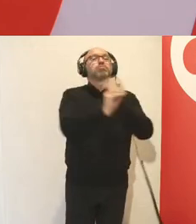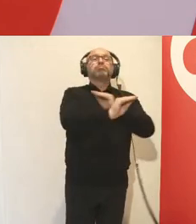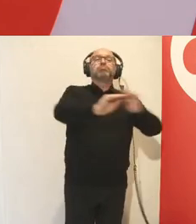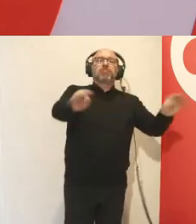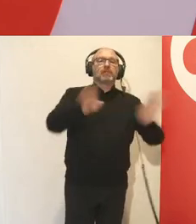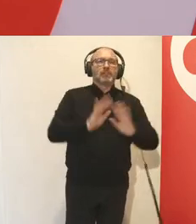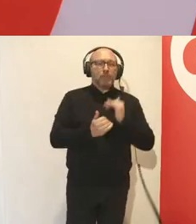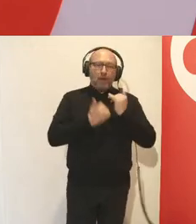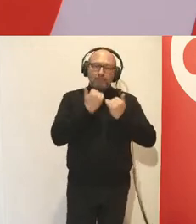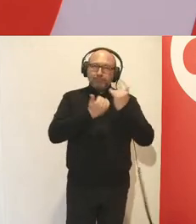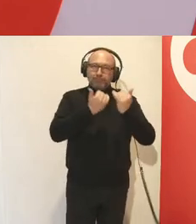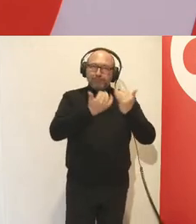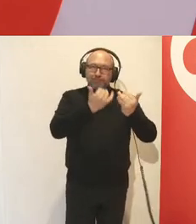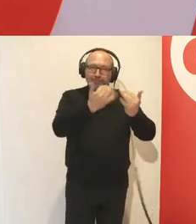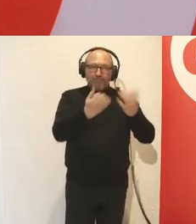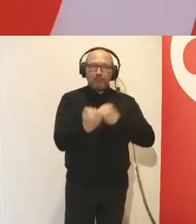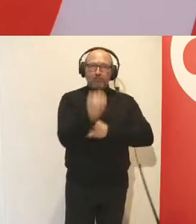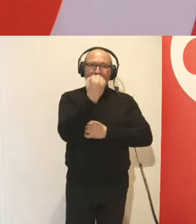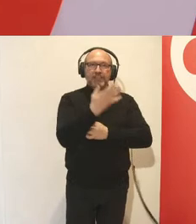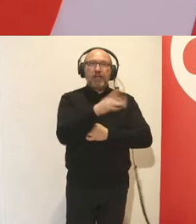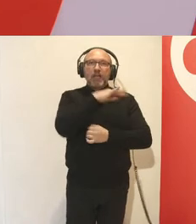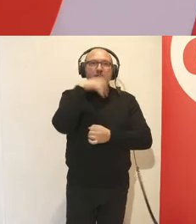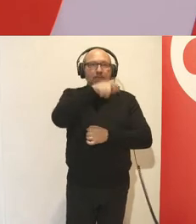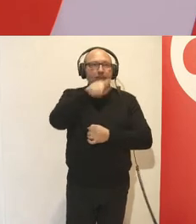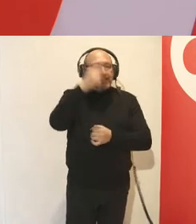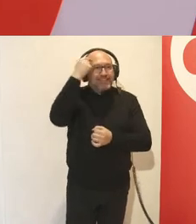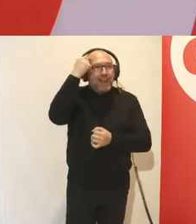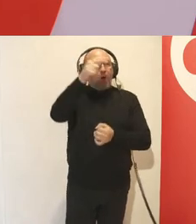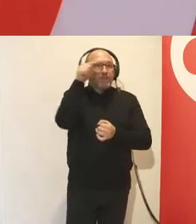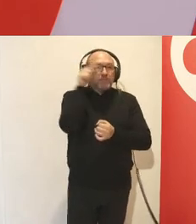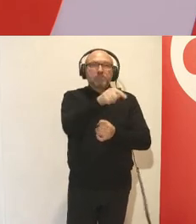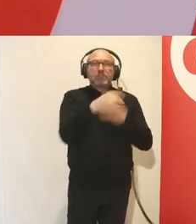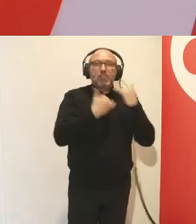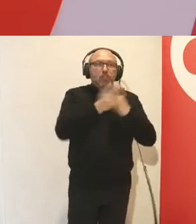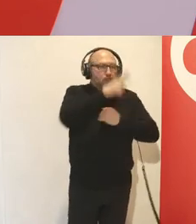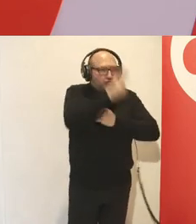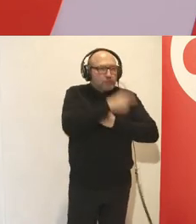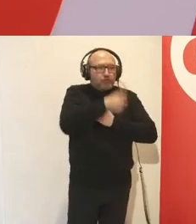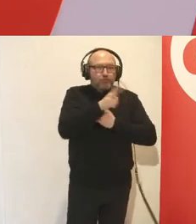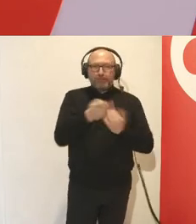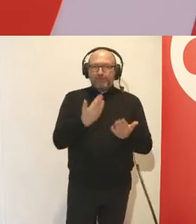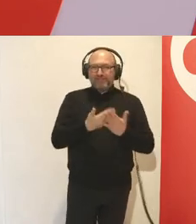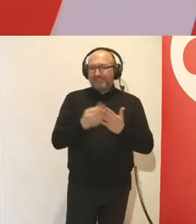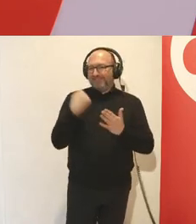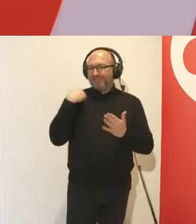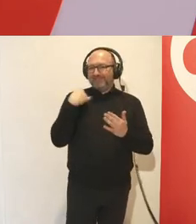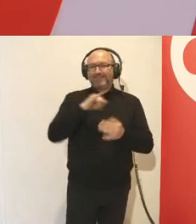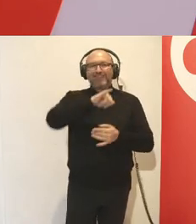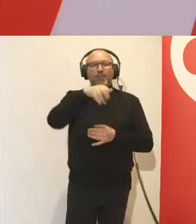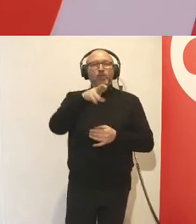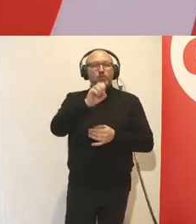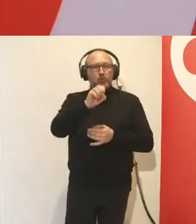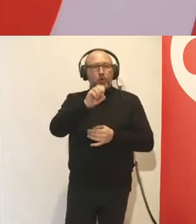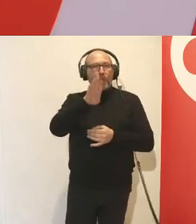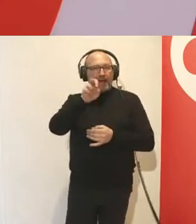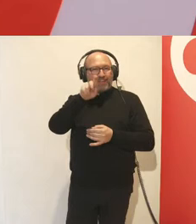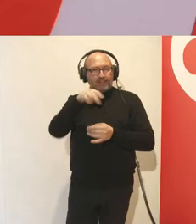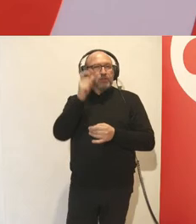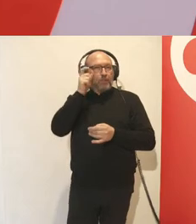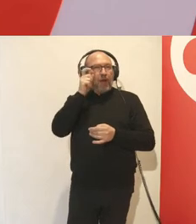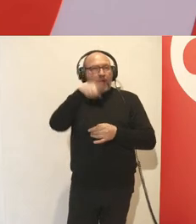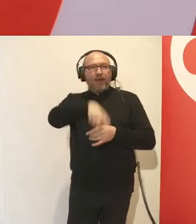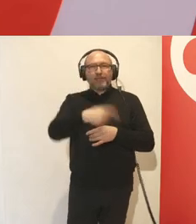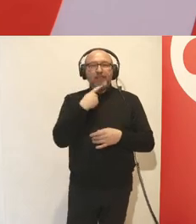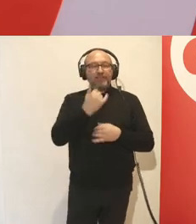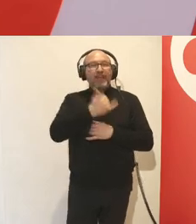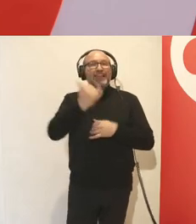generative werden ja erst dadurch stark dass viele menschen sie glauben sondern ich habe das gerade an diesem beispiel joe biden kinderschänder beschrieben das ist